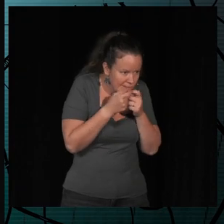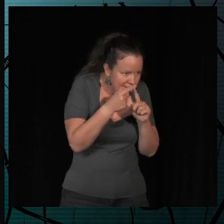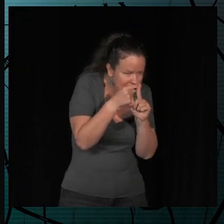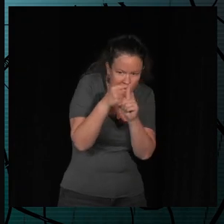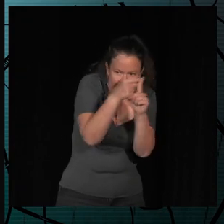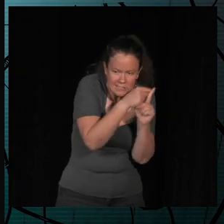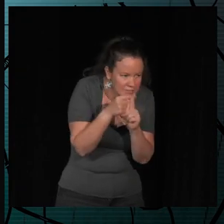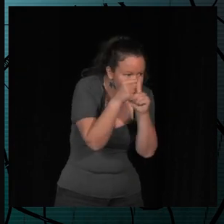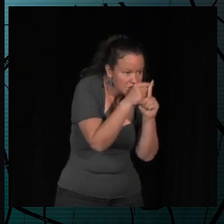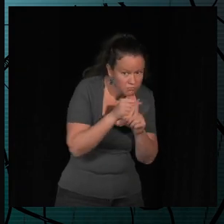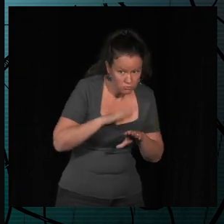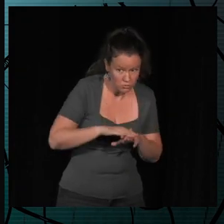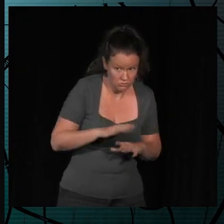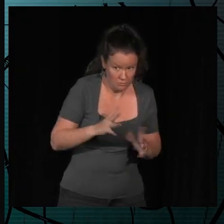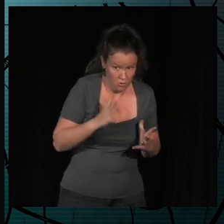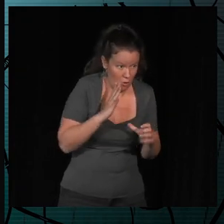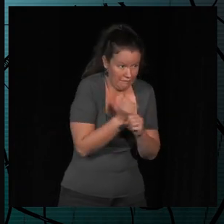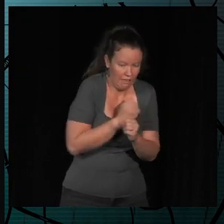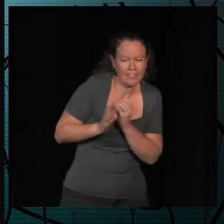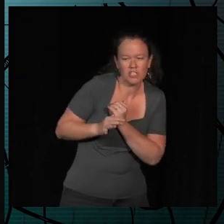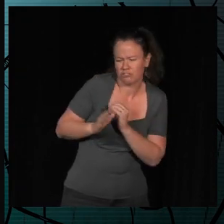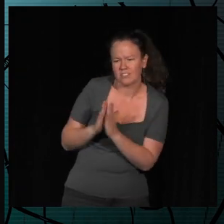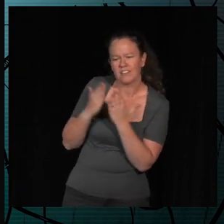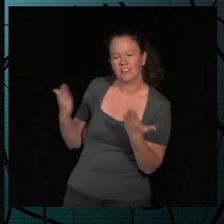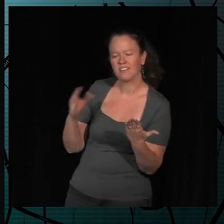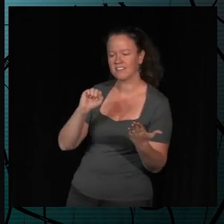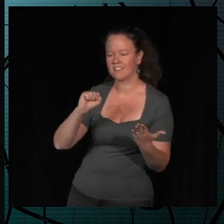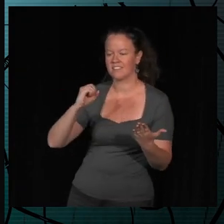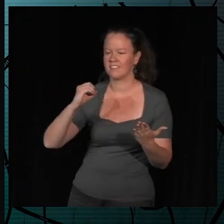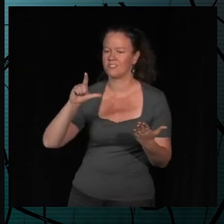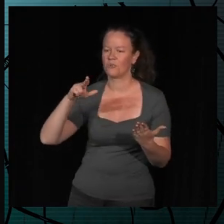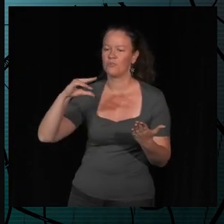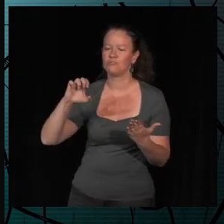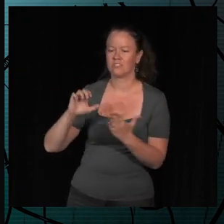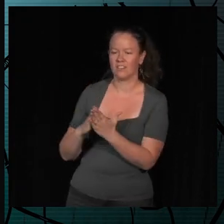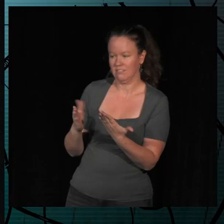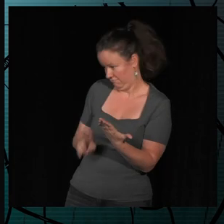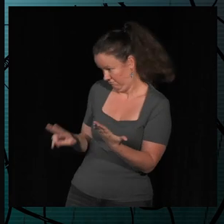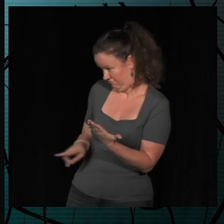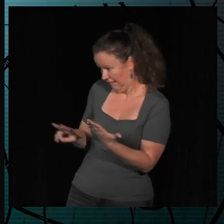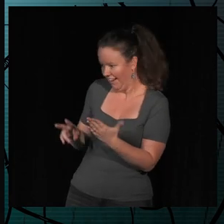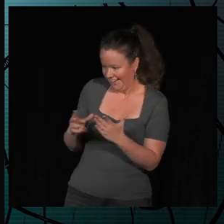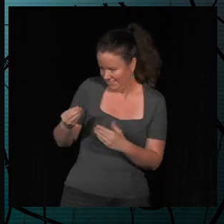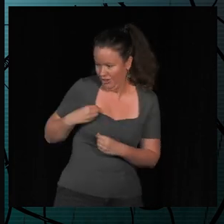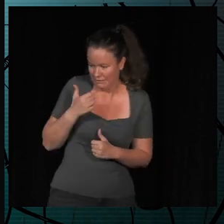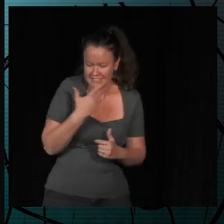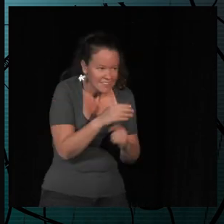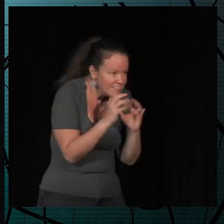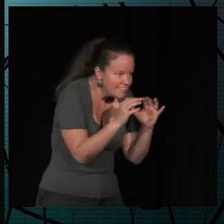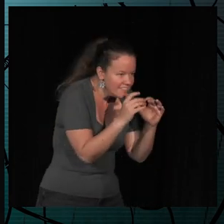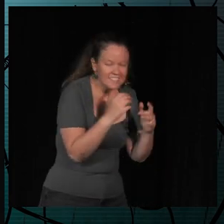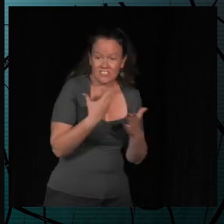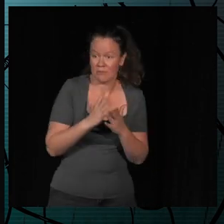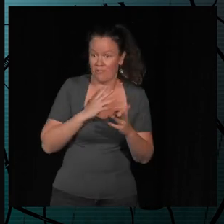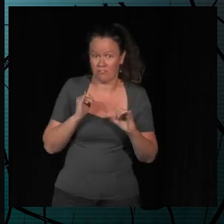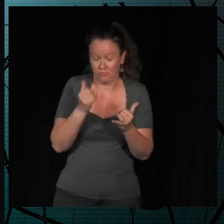jeux vidéos des trucs à bracadabran alors peut-être parfois un peu trop à brade d'Abraham par ça oblige d'aller chercher les solutions sur Internet ce